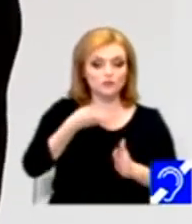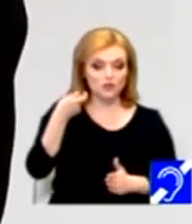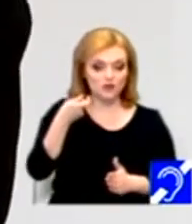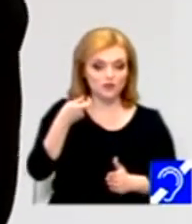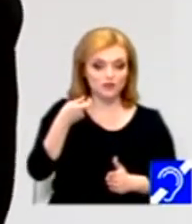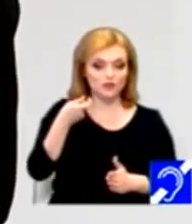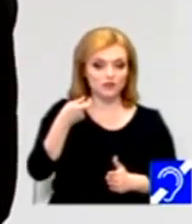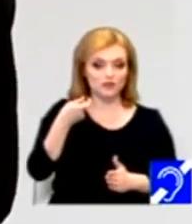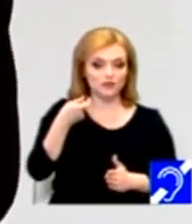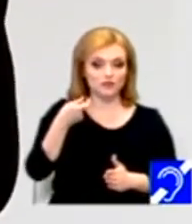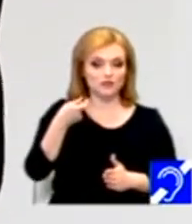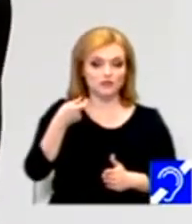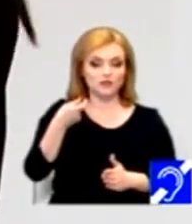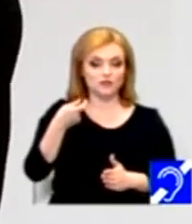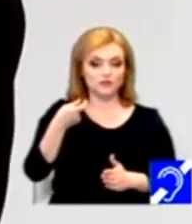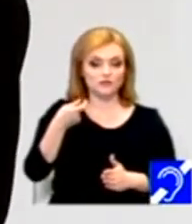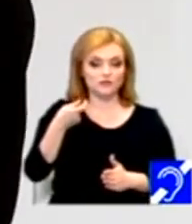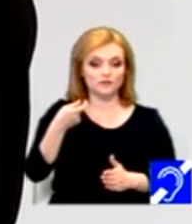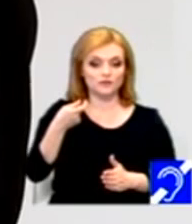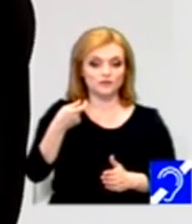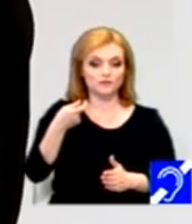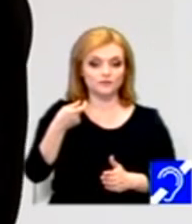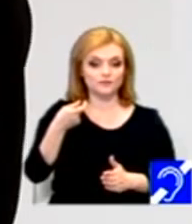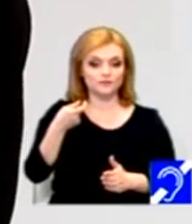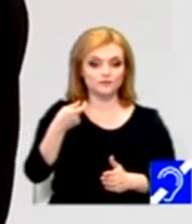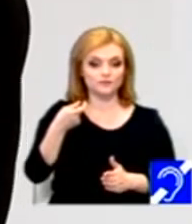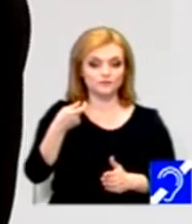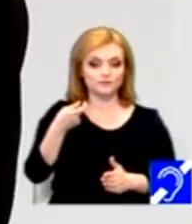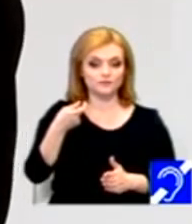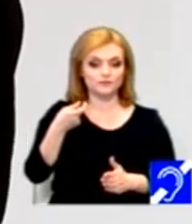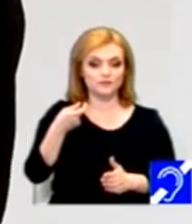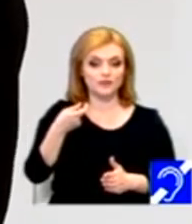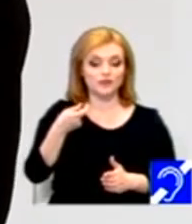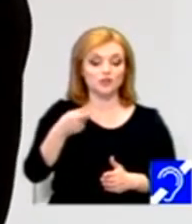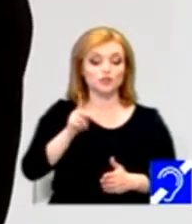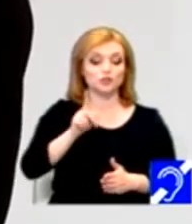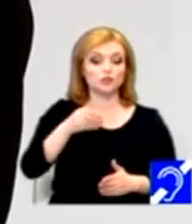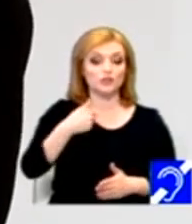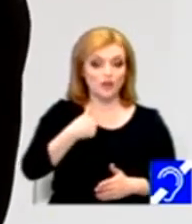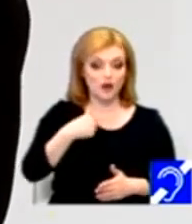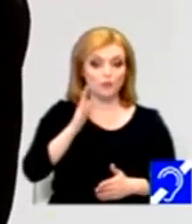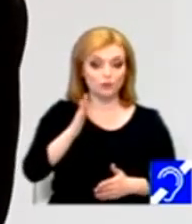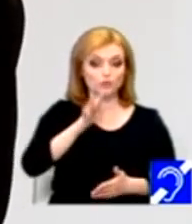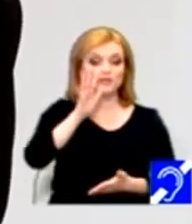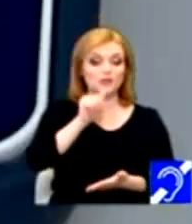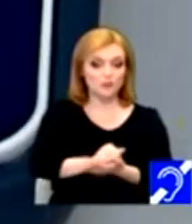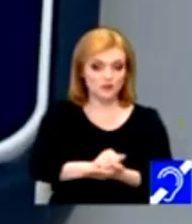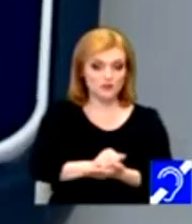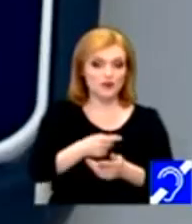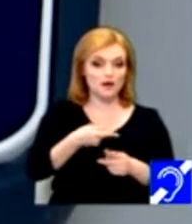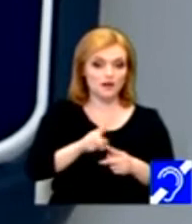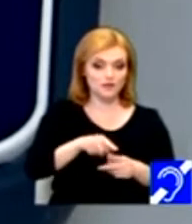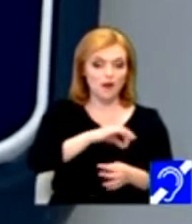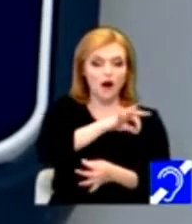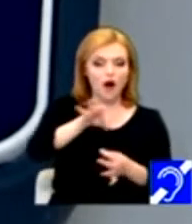eu voi fi persoana care va lucra la designul acestei monede comemorative. Este